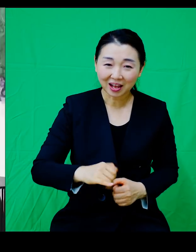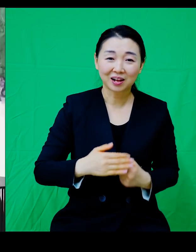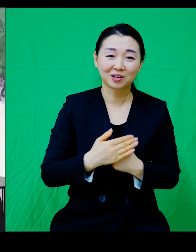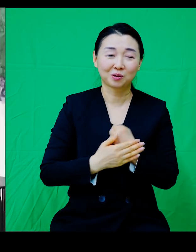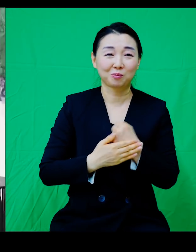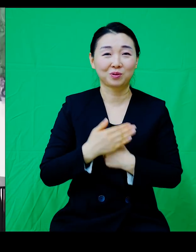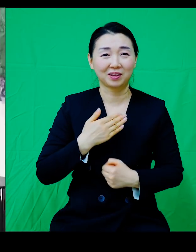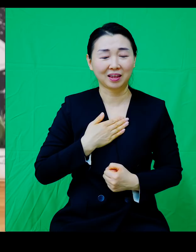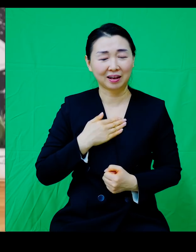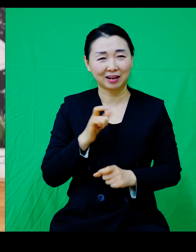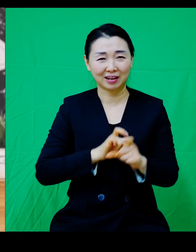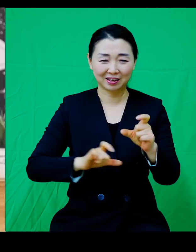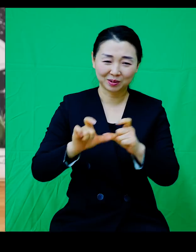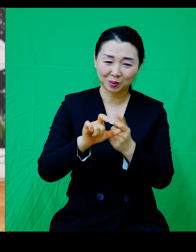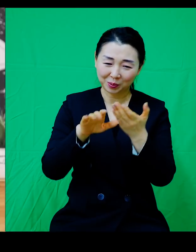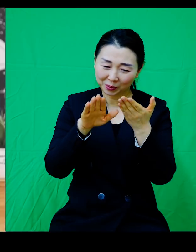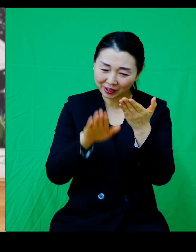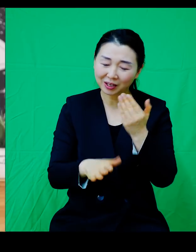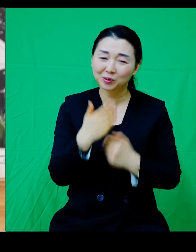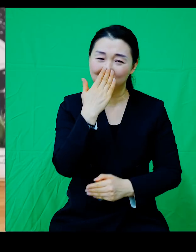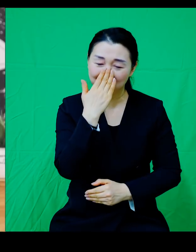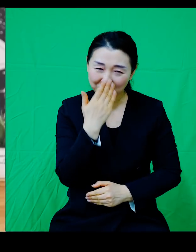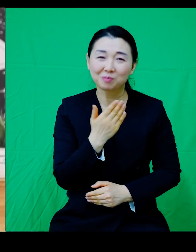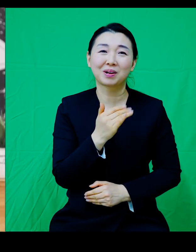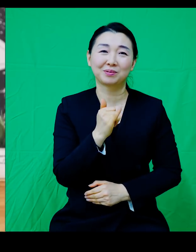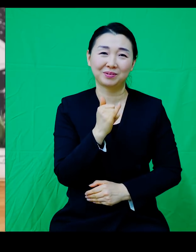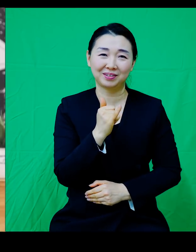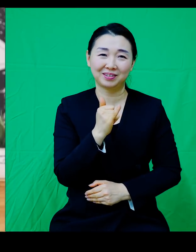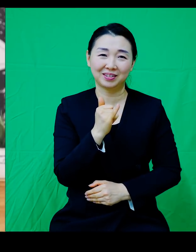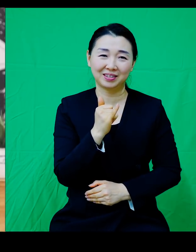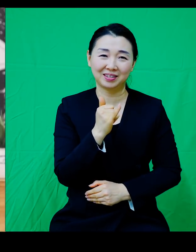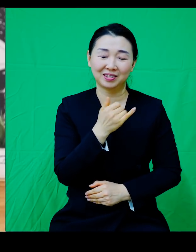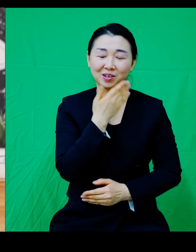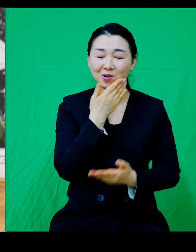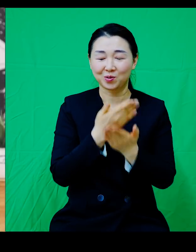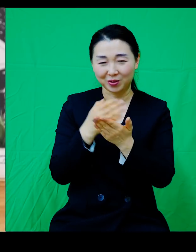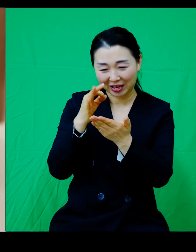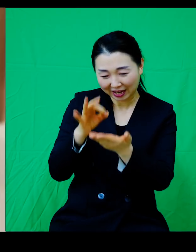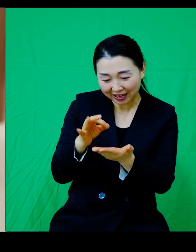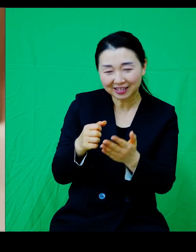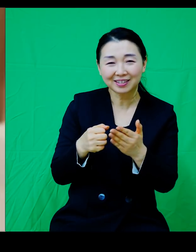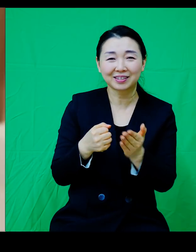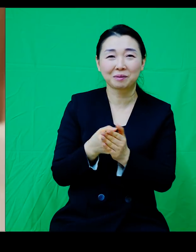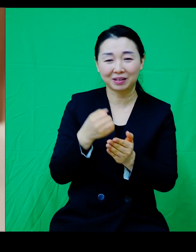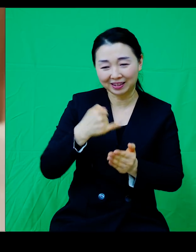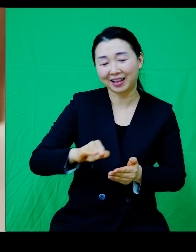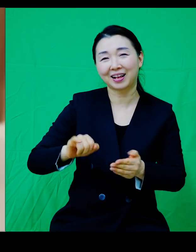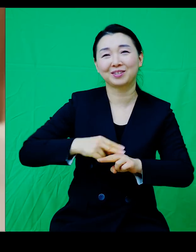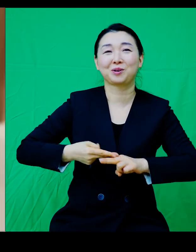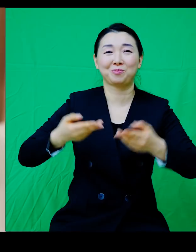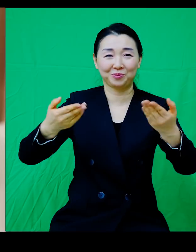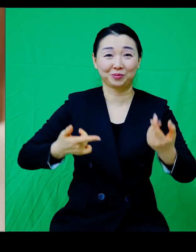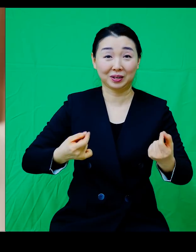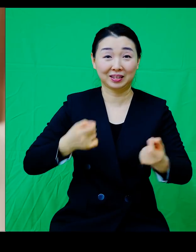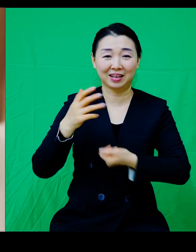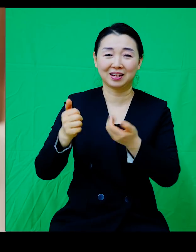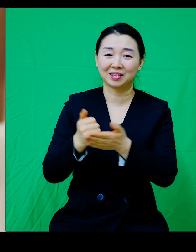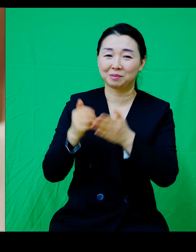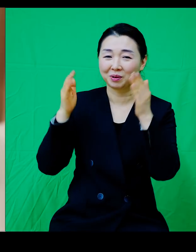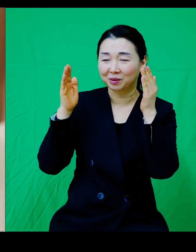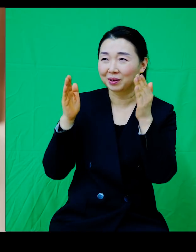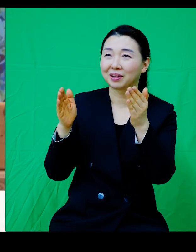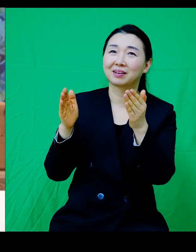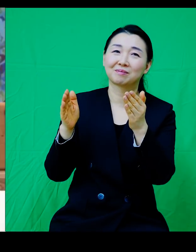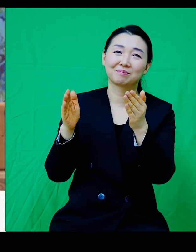온유 덕분에 내가 더 낮아질 수 있는 그런 귀한 가치로 온유를 주신 것이 아닐까 싶어요. 이렇게